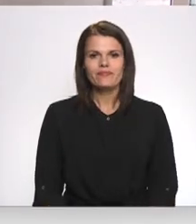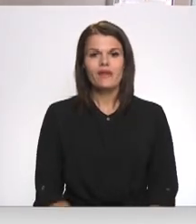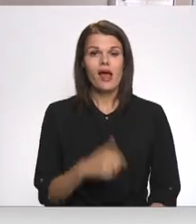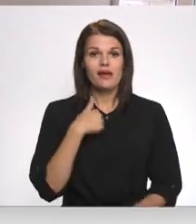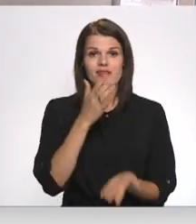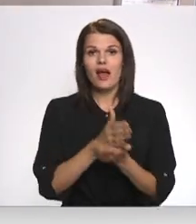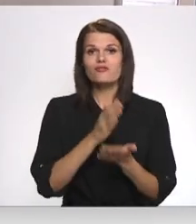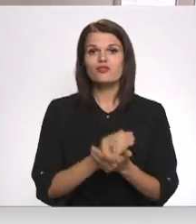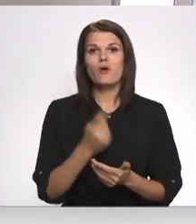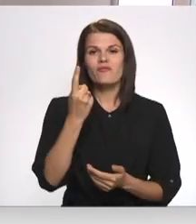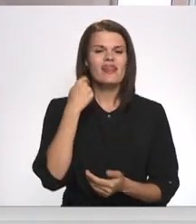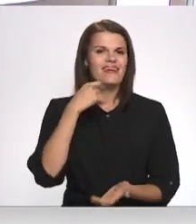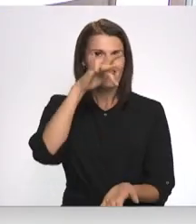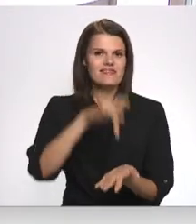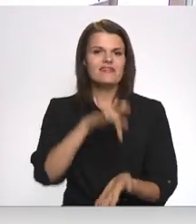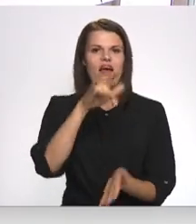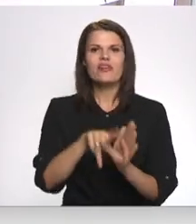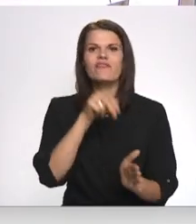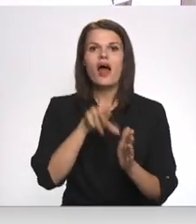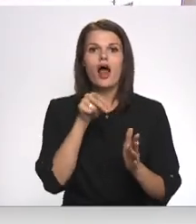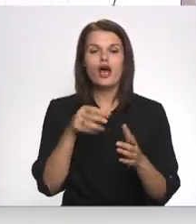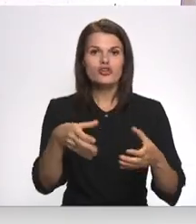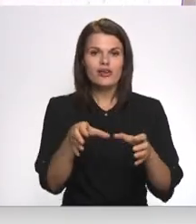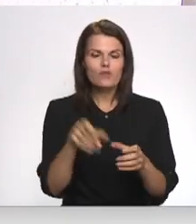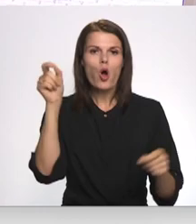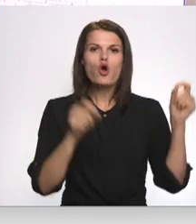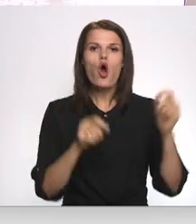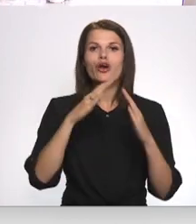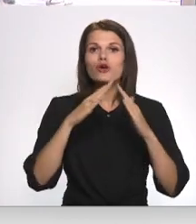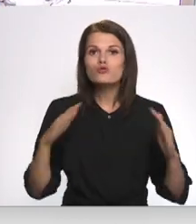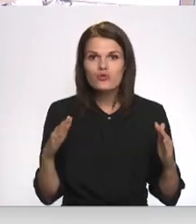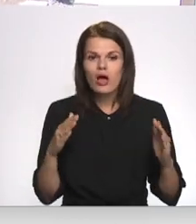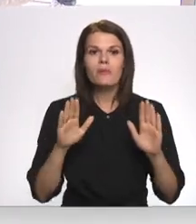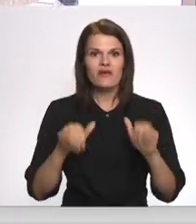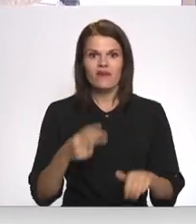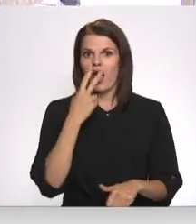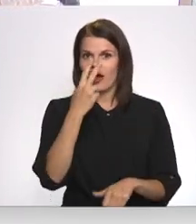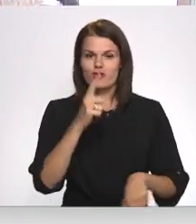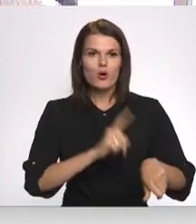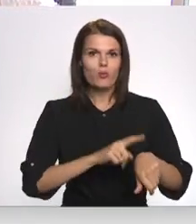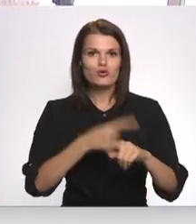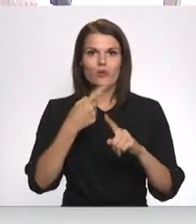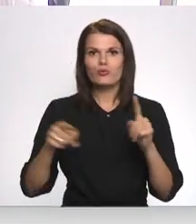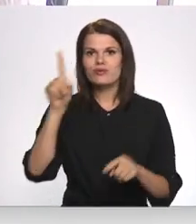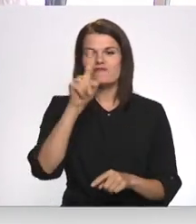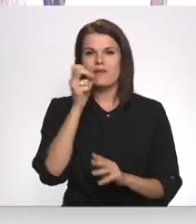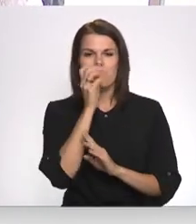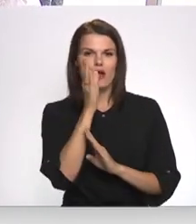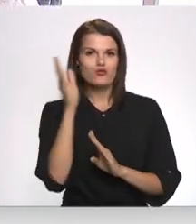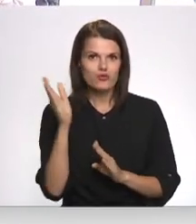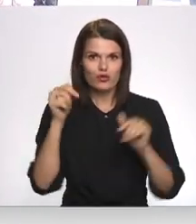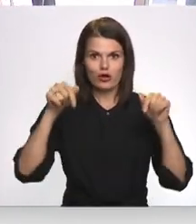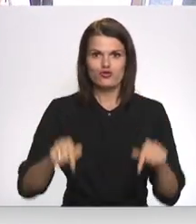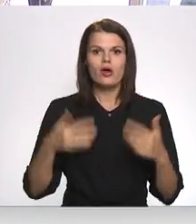Esmu vienā no Rīgas centra vēlēšanu iecirkņiem kongresu namā un varam redzēt, ka pulksten pusvieniem pēcpusdienā